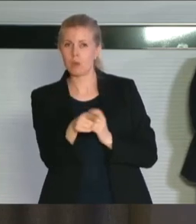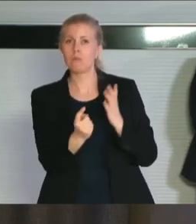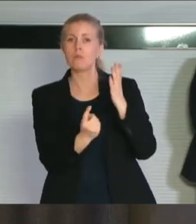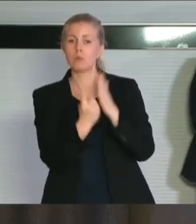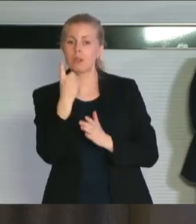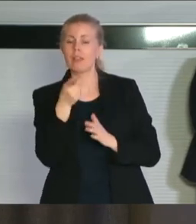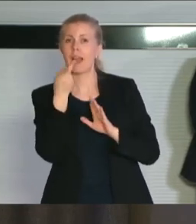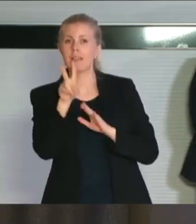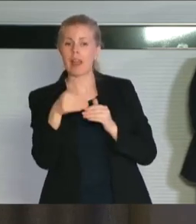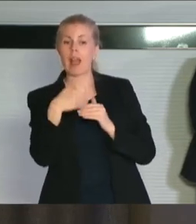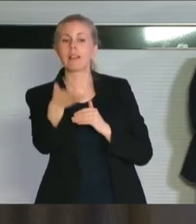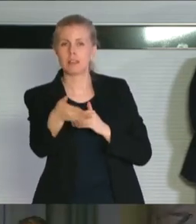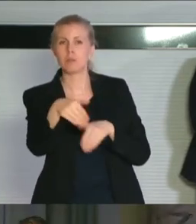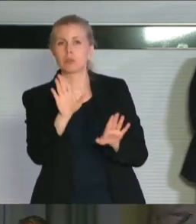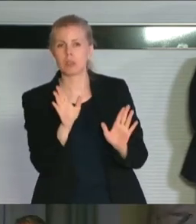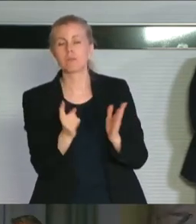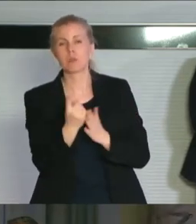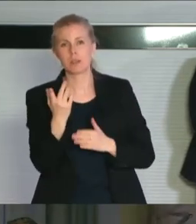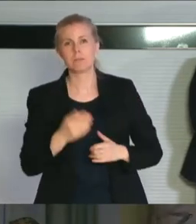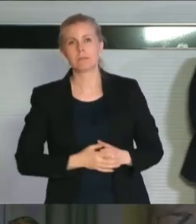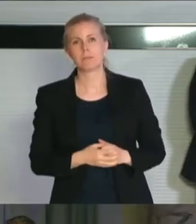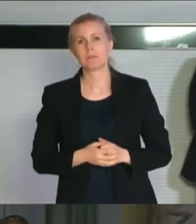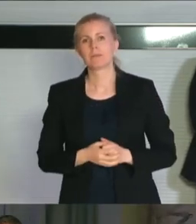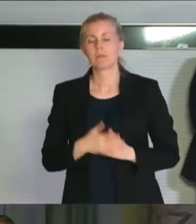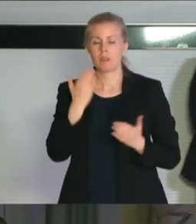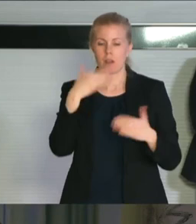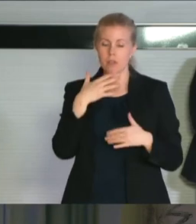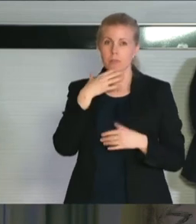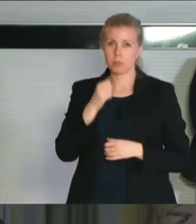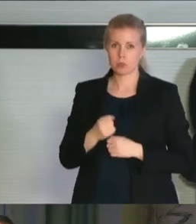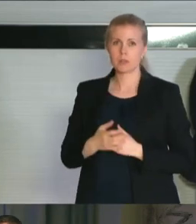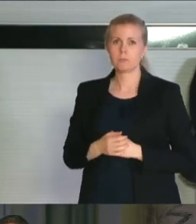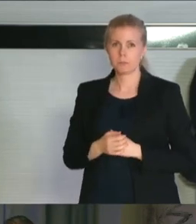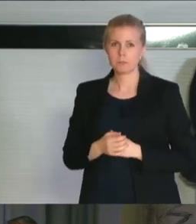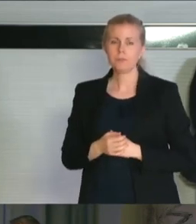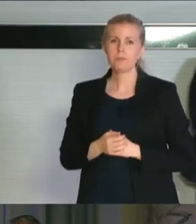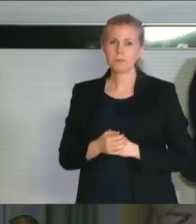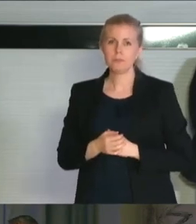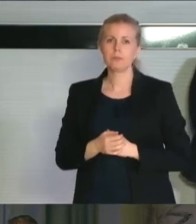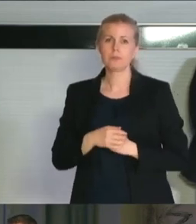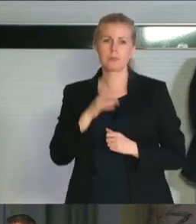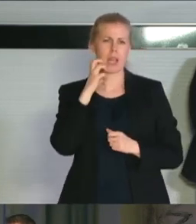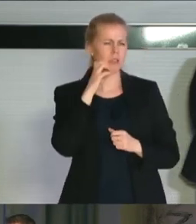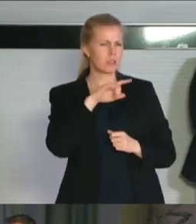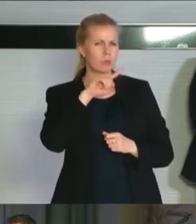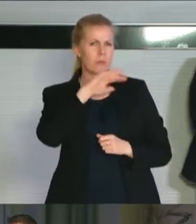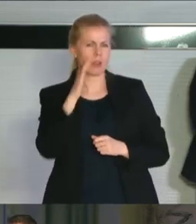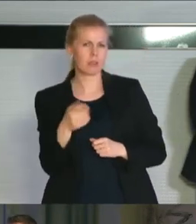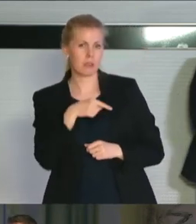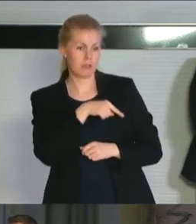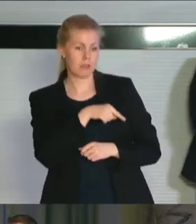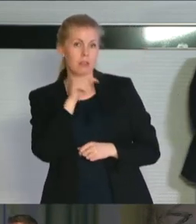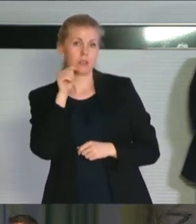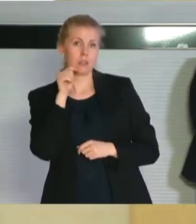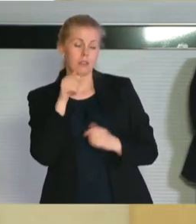endringer etter påske. Da er det Aftenposten. Svein og Betrud, Aftenposten. Erna Solberg, ser du at denne